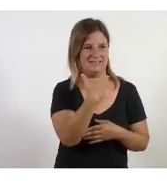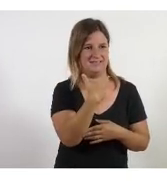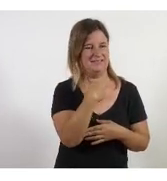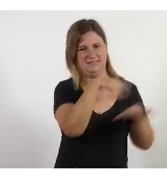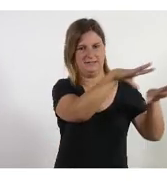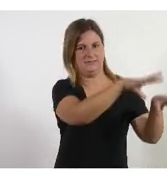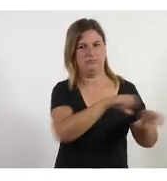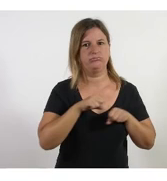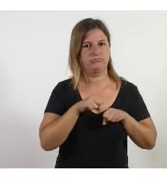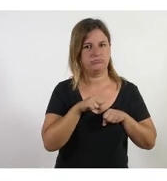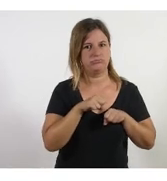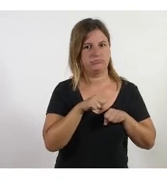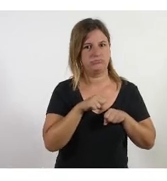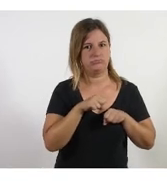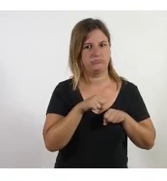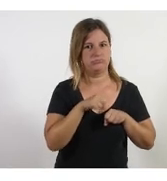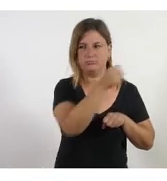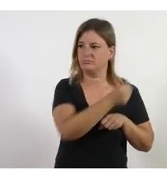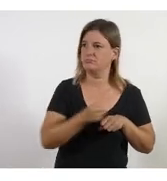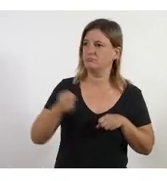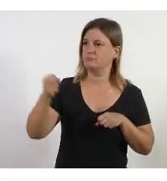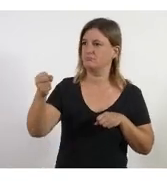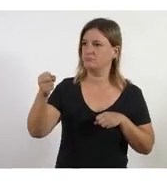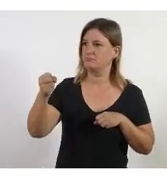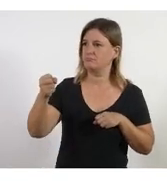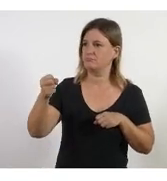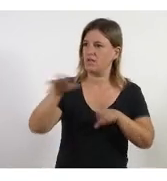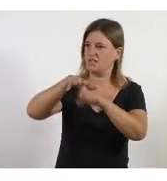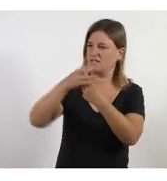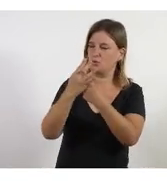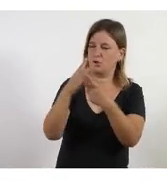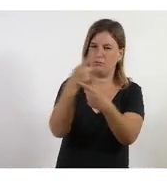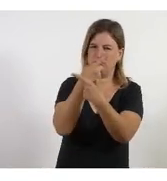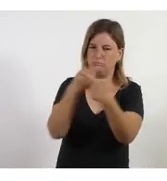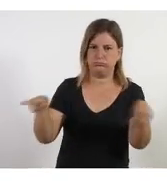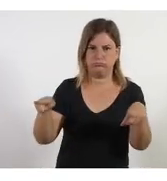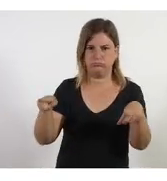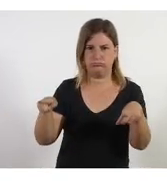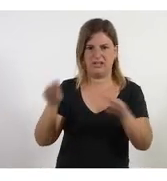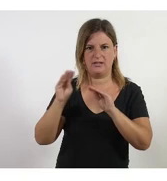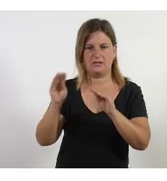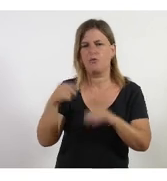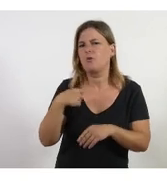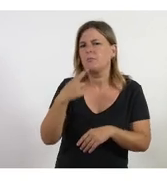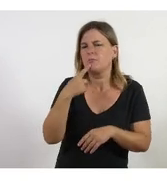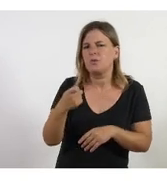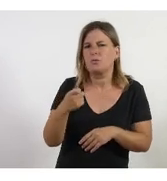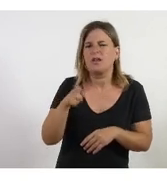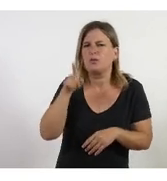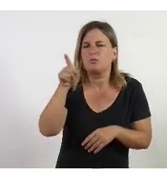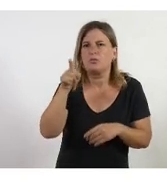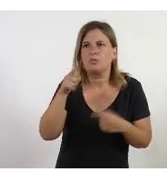d'allà i el posem en una realitat completament diferent a la seva. Jo li preguntava, i Carlos, com vas